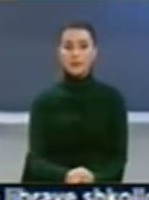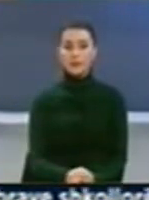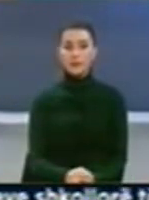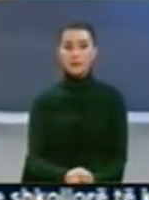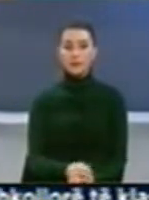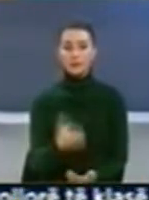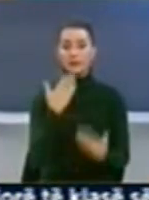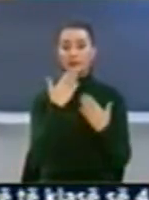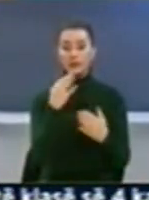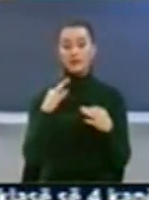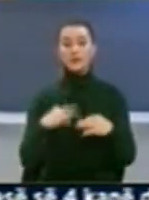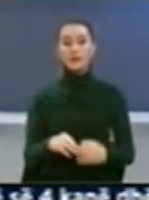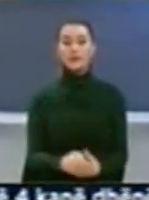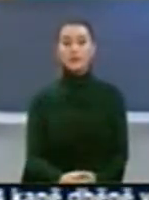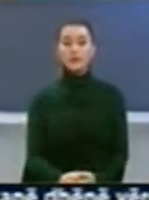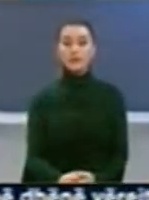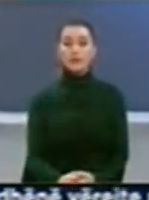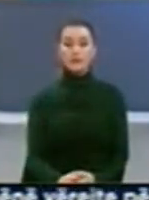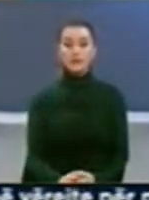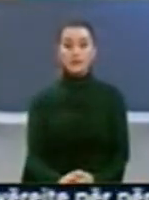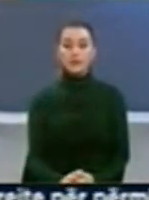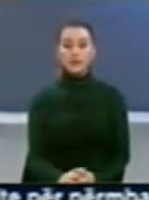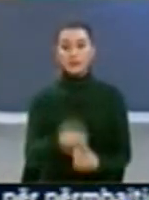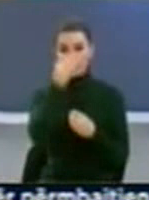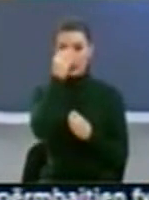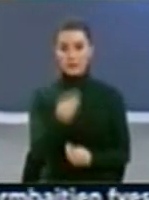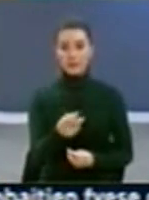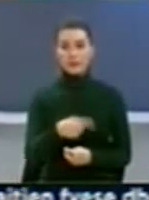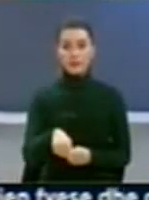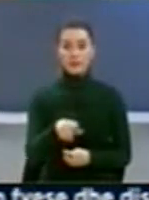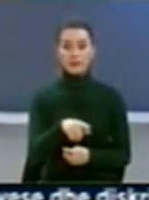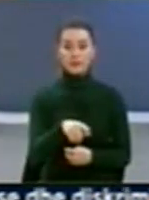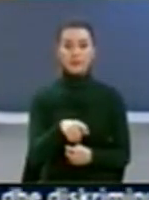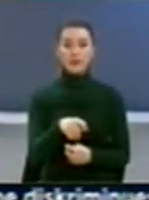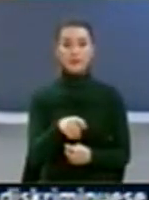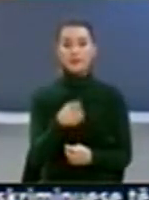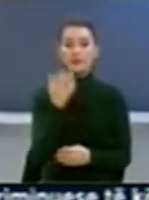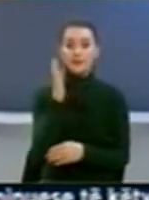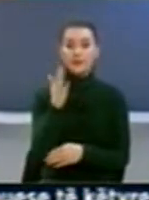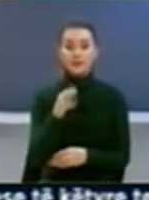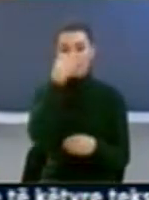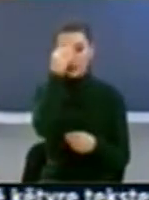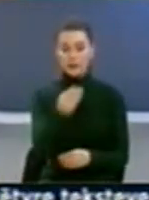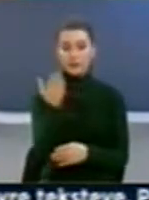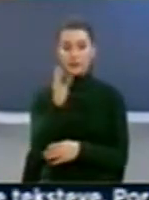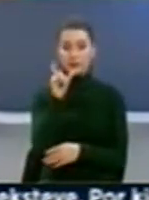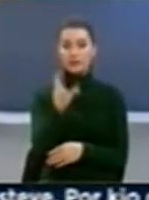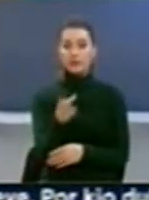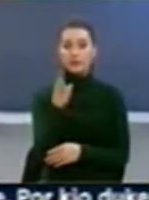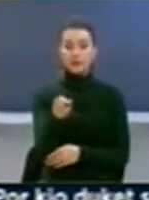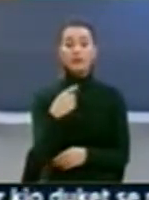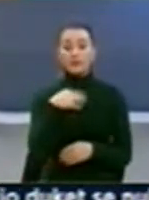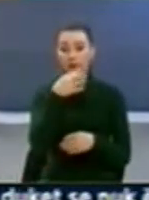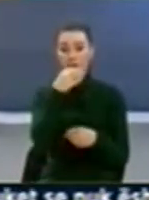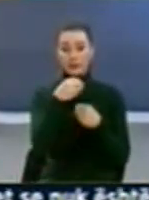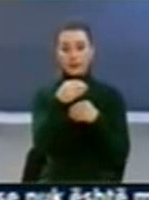Faleminderit kryetar, zoti kryeminist, nderuar koleg, nderuar deputete, ju informoj se siç e